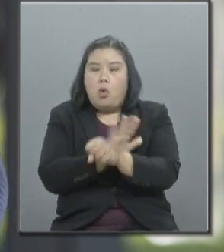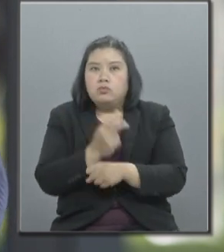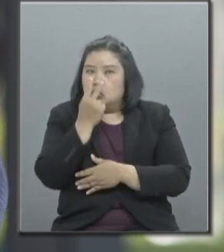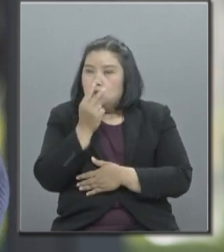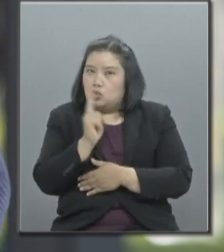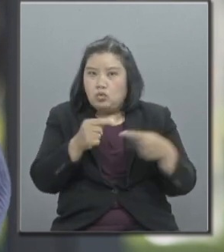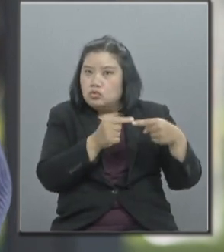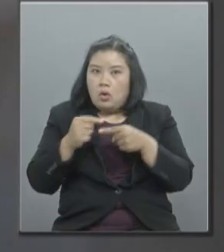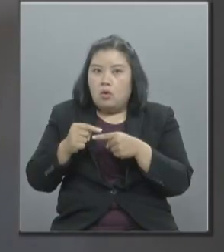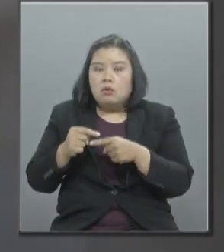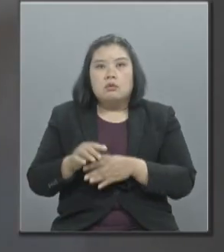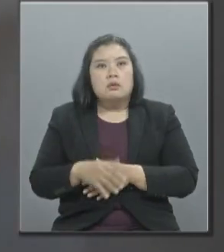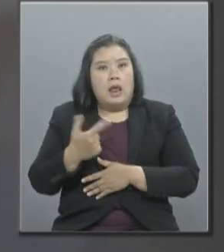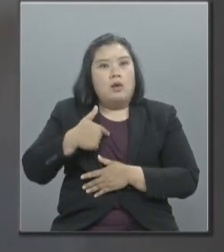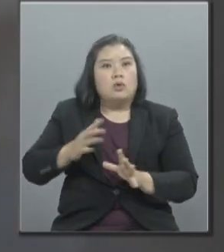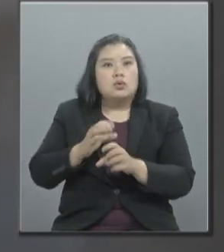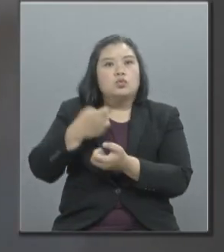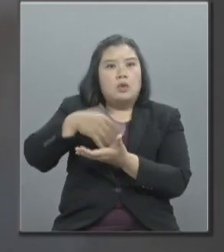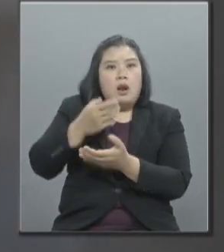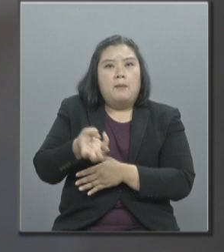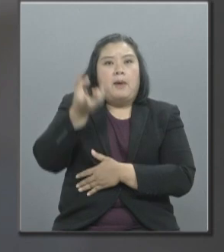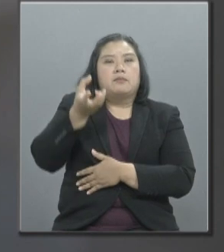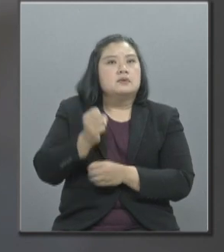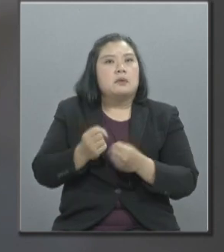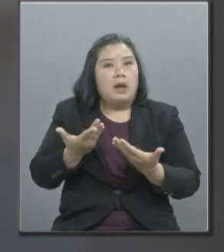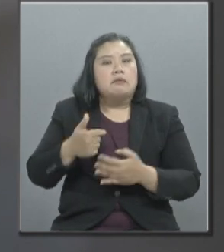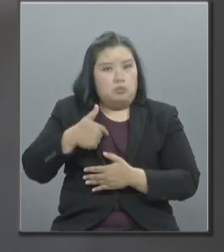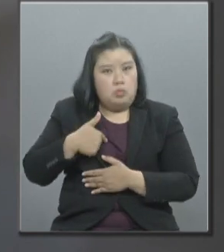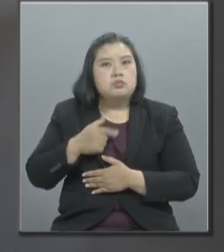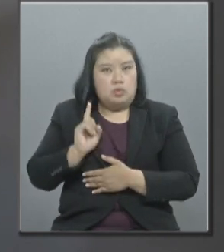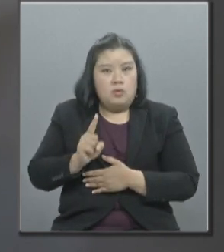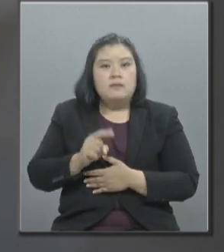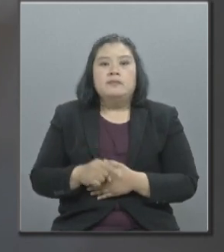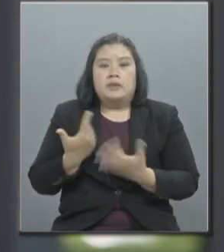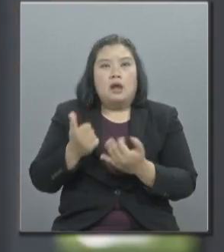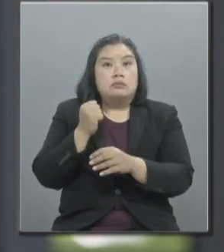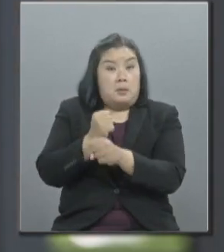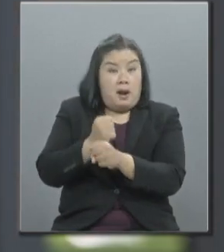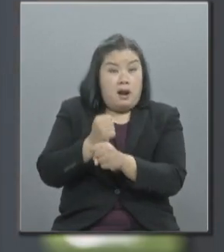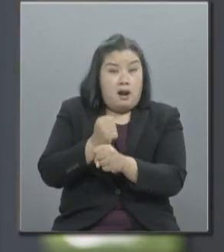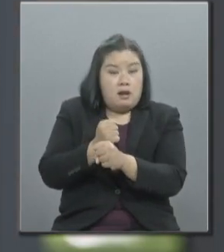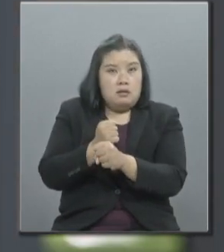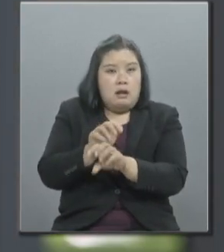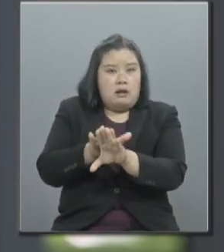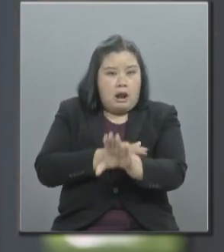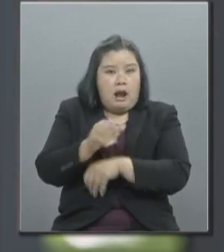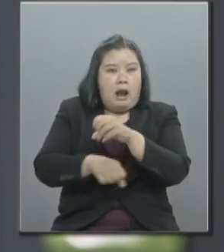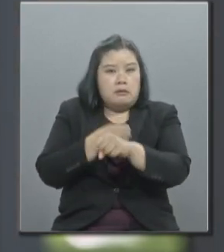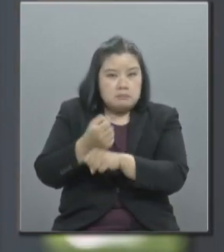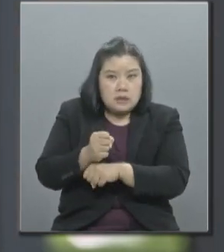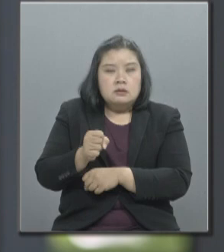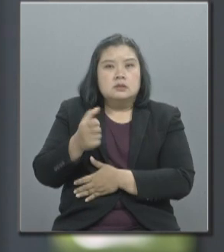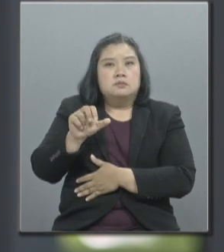าดในเวลาแค่ไม่กี่นาทีดีใจนะครับเพราะว่าหนึ่งเราได้ความรู้มาตลอดสะสมมาในตัวเราตลอดหลายสิบปีพร้อมกับคนดู